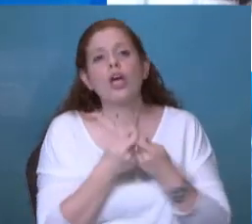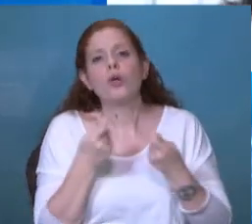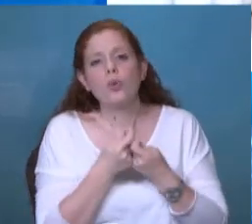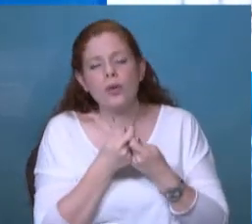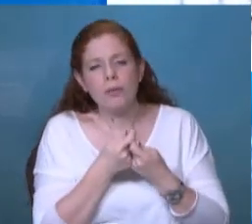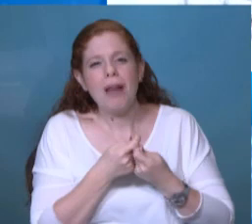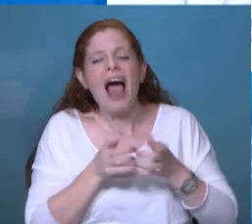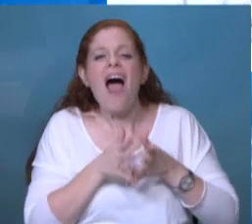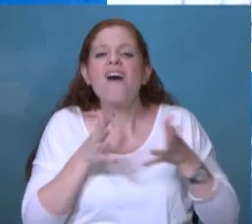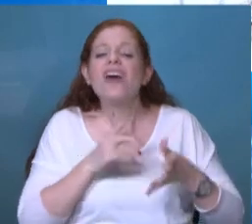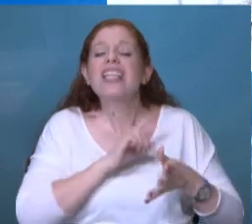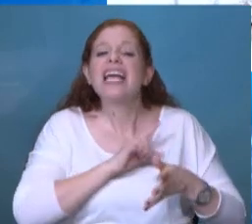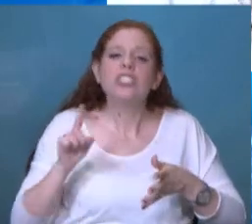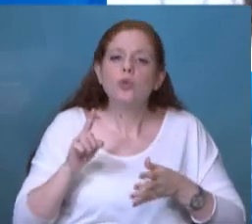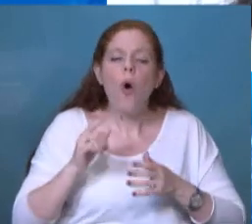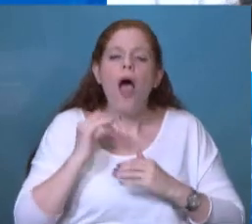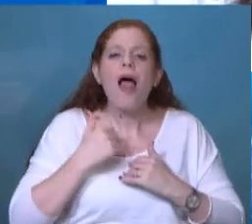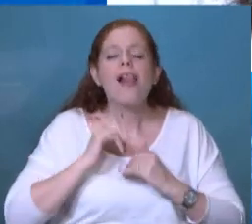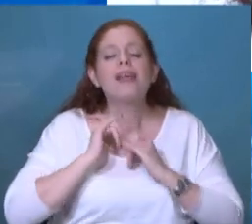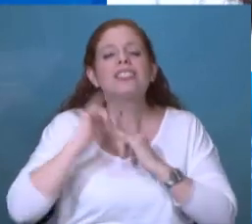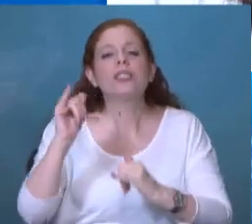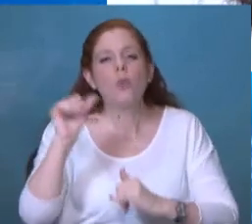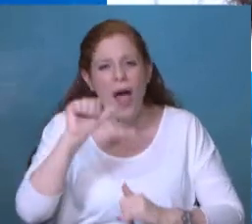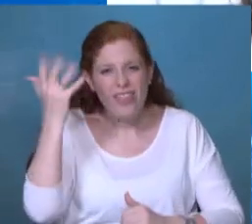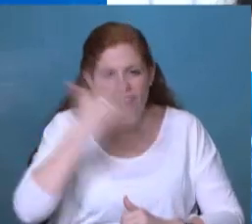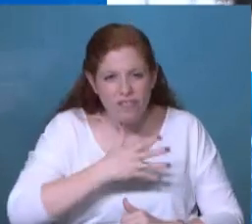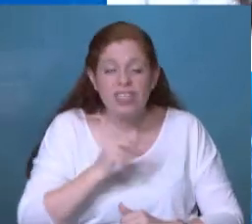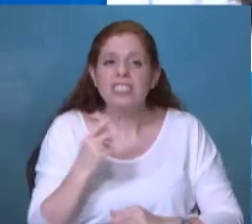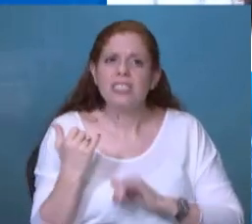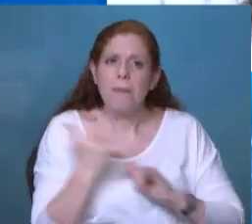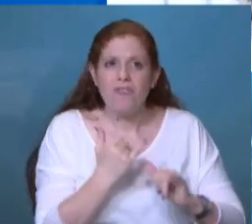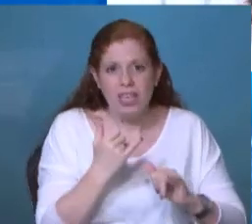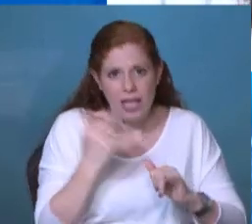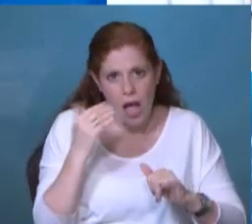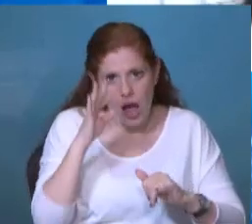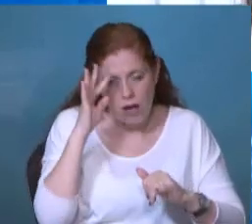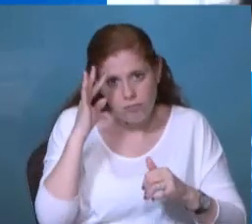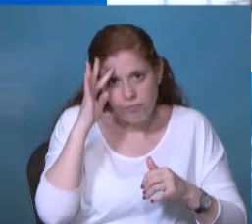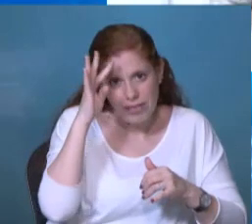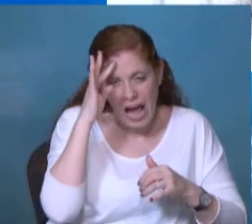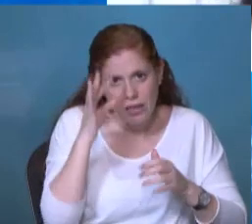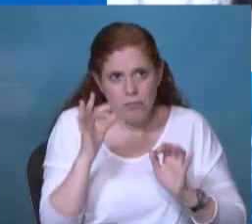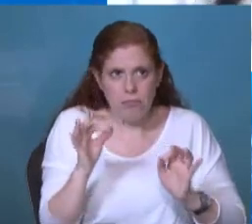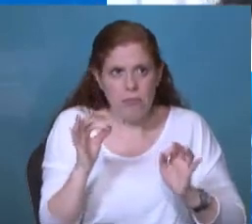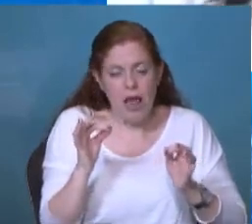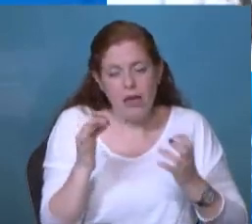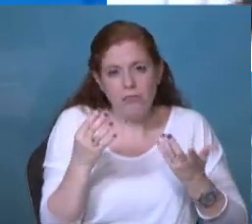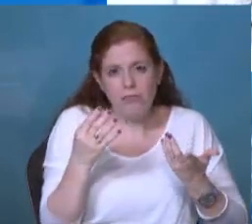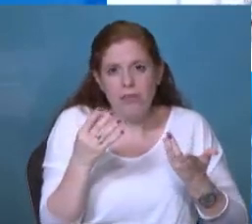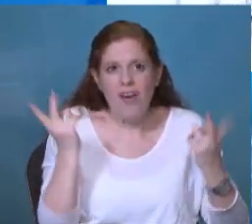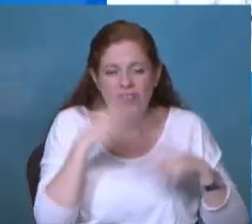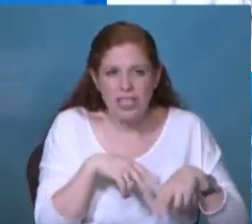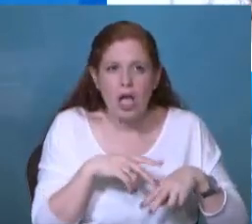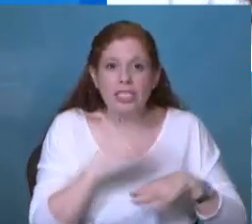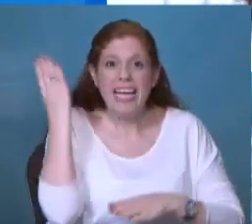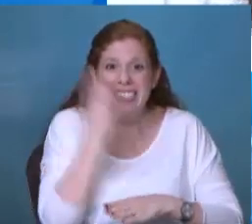הרחבת האיסור על ייצוא הנפט האיראני. זה בעצם הביא את האיראנים כנראה להבנה שהסנקציות כל כך מחייבות שהגיע